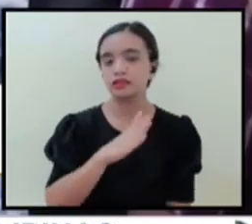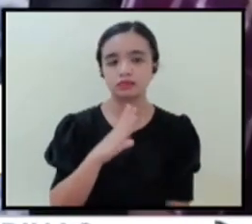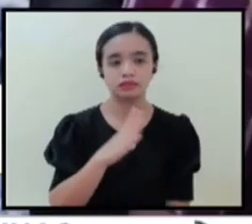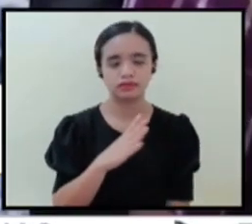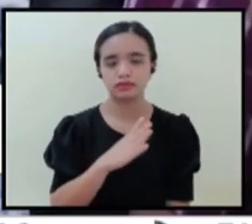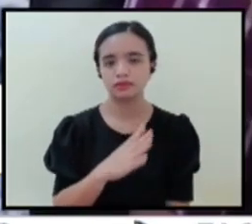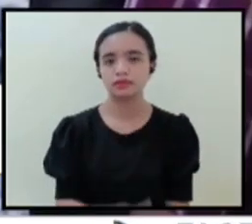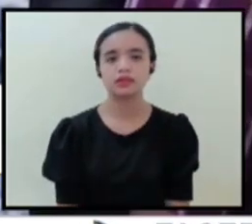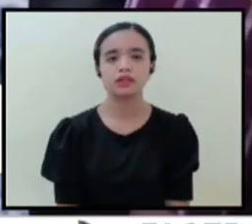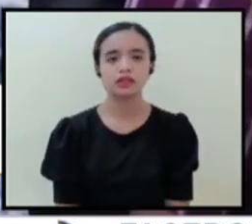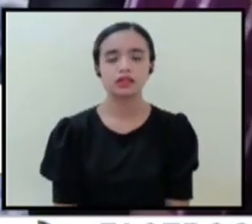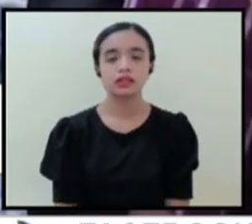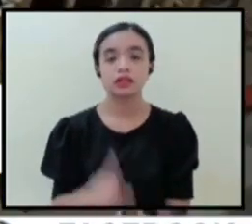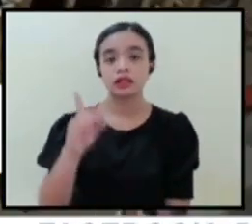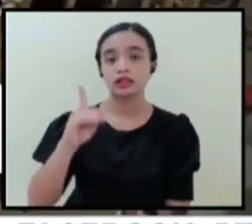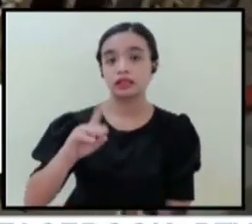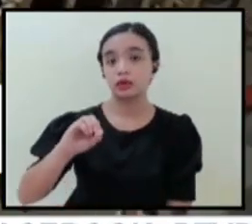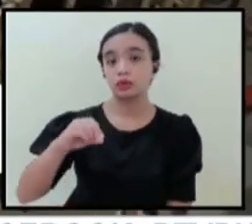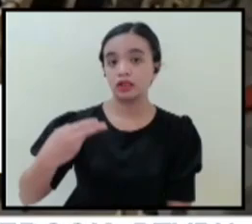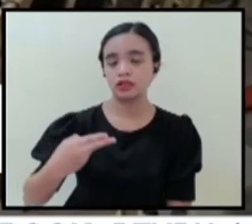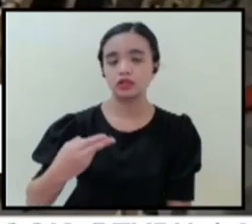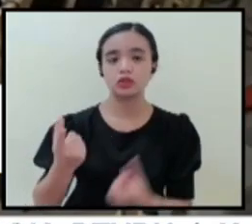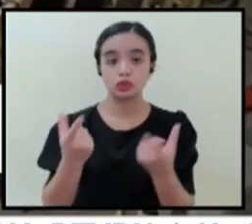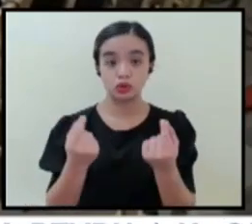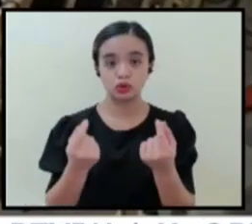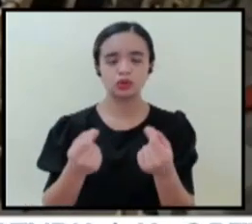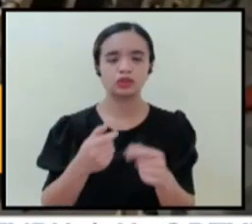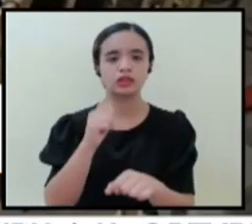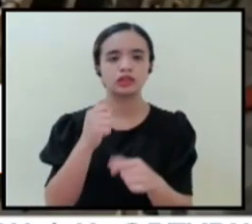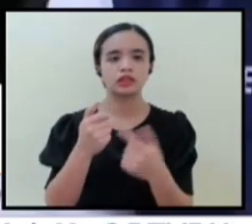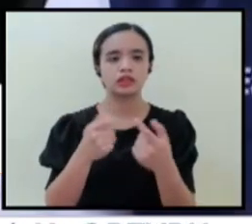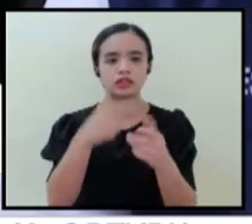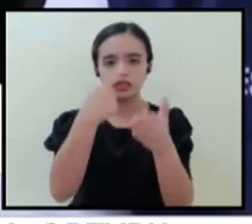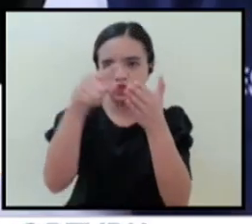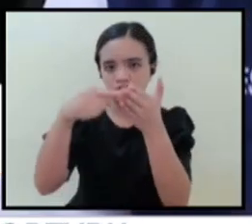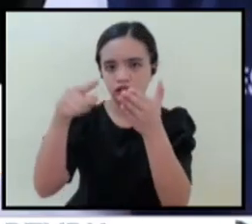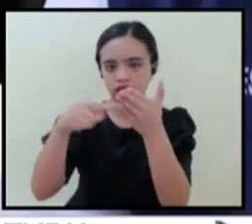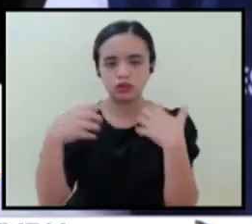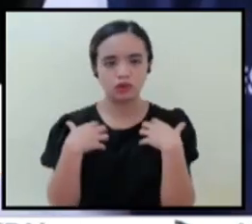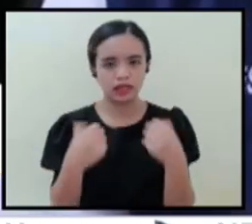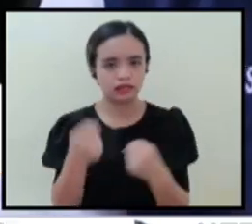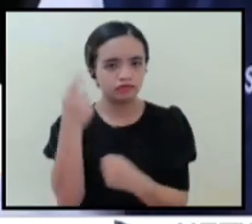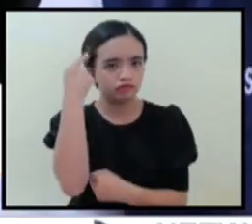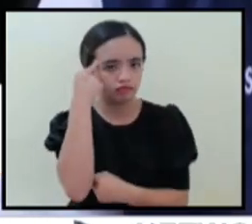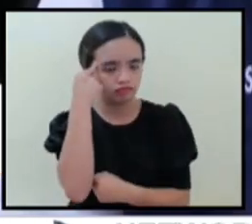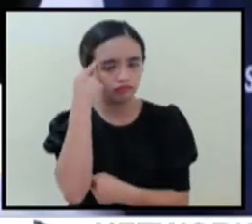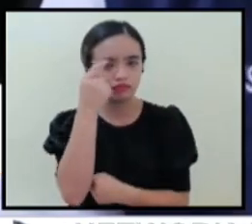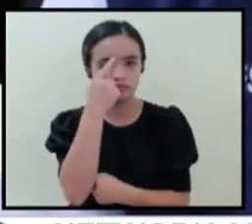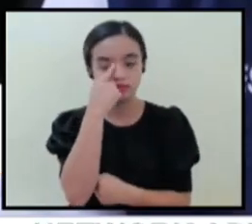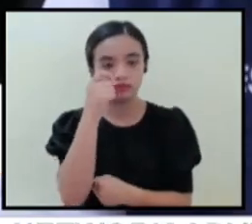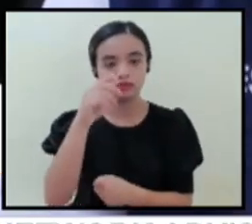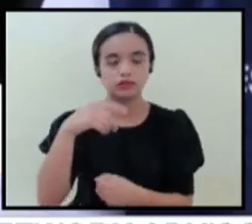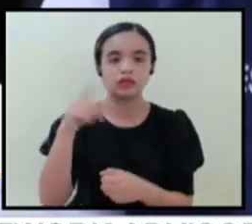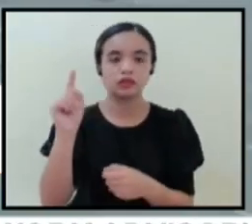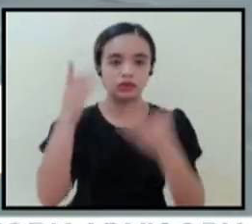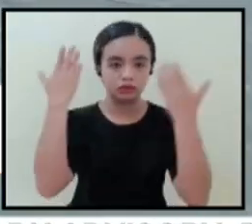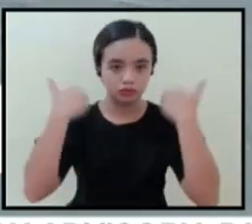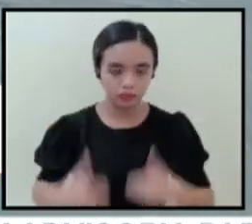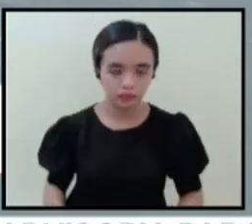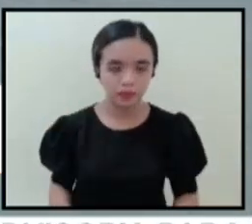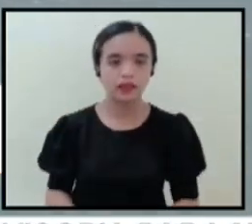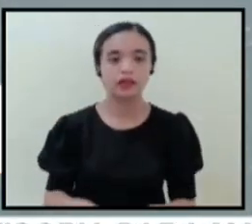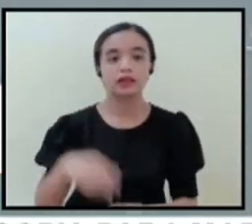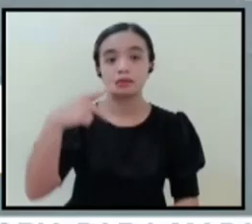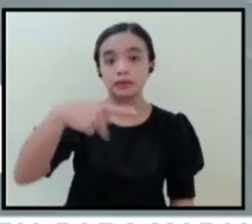health department ay natasang suriin ang health at medical condition ng mga residente. Ang PCG ay may trabaho ring suriin